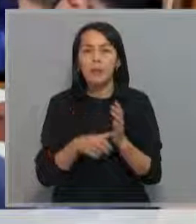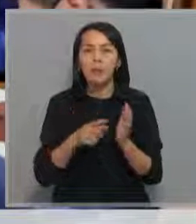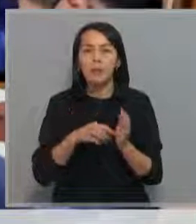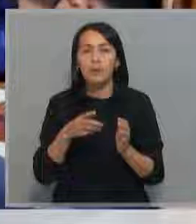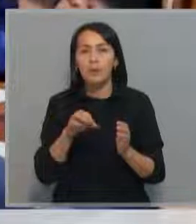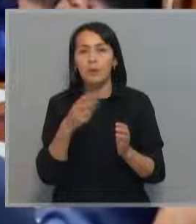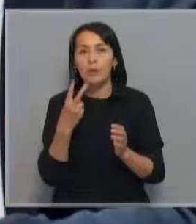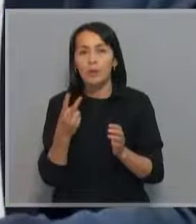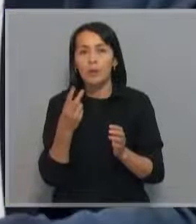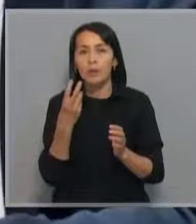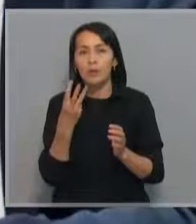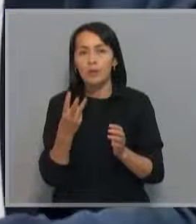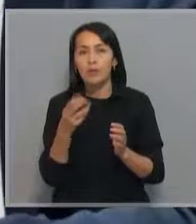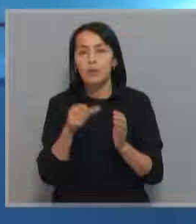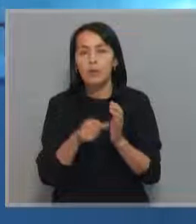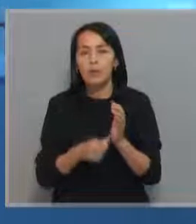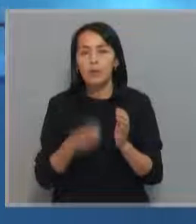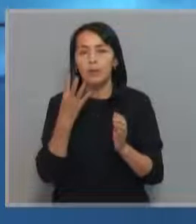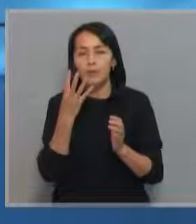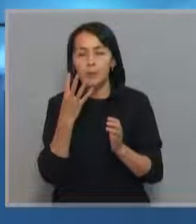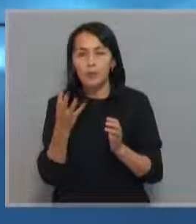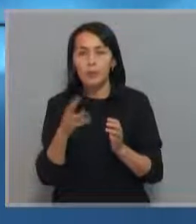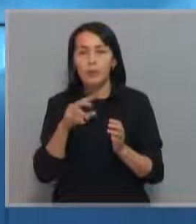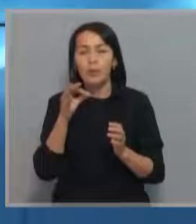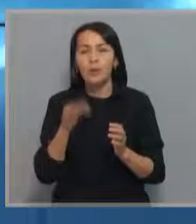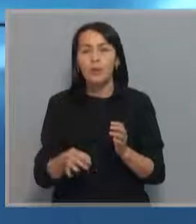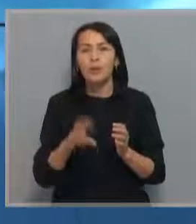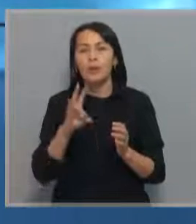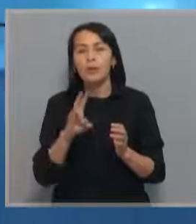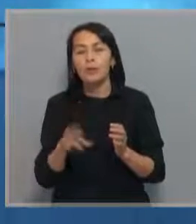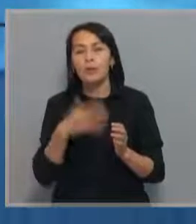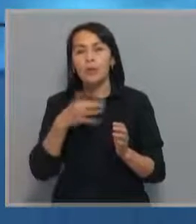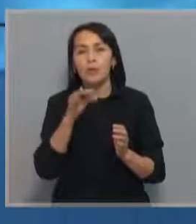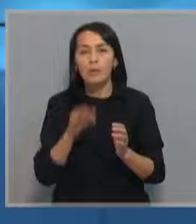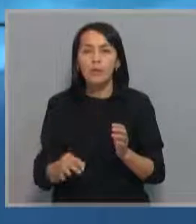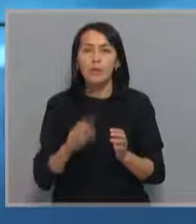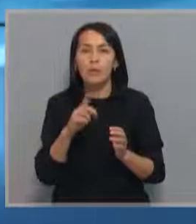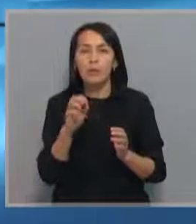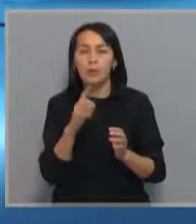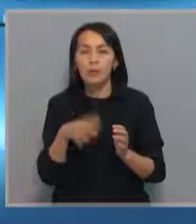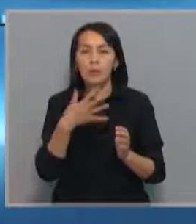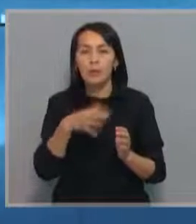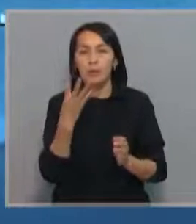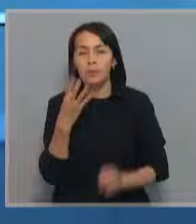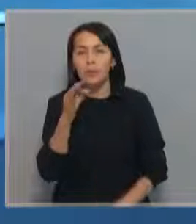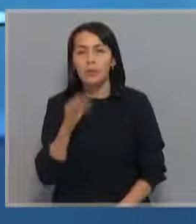Тұран 2-3 64%, Батыс 56%, Нұртас 50%, Қайнарбұлақ